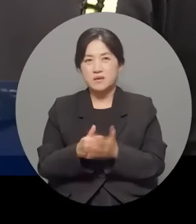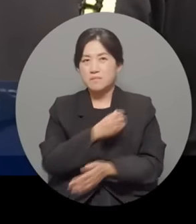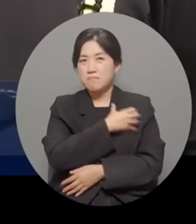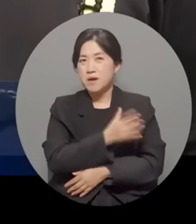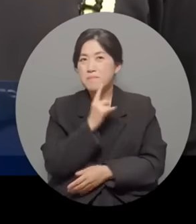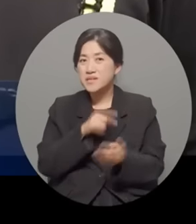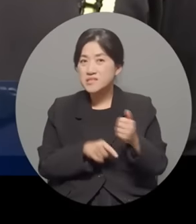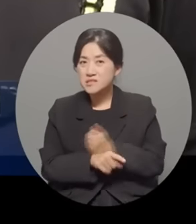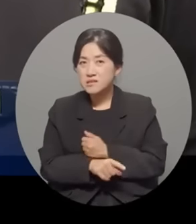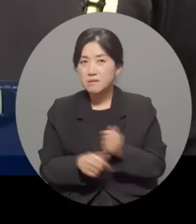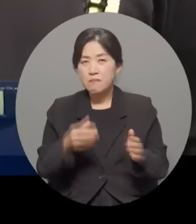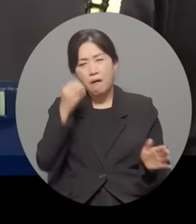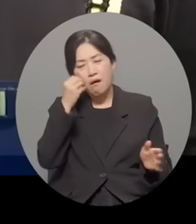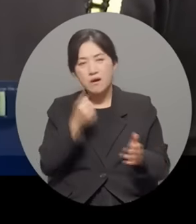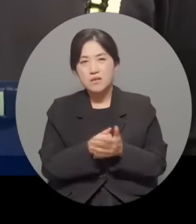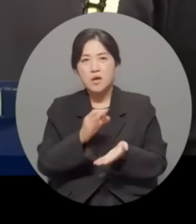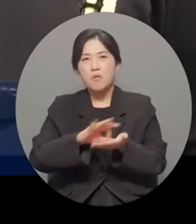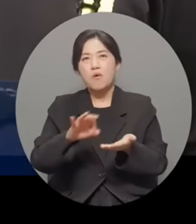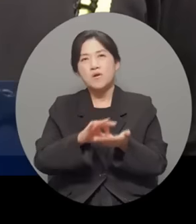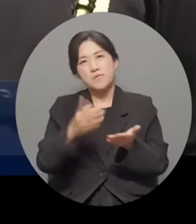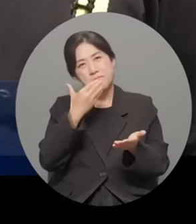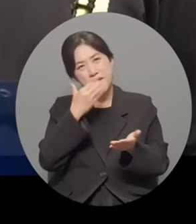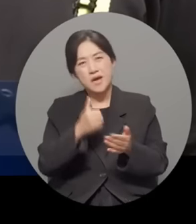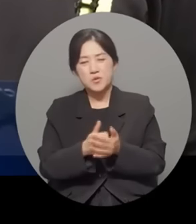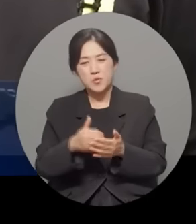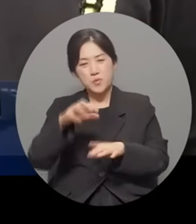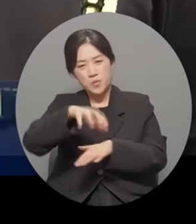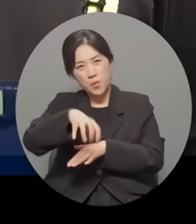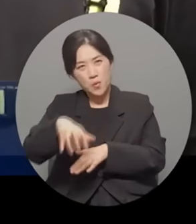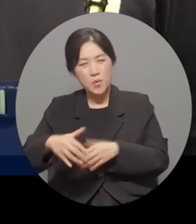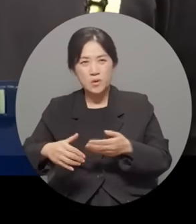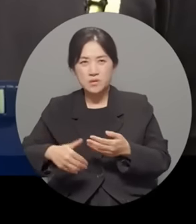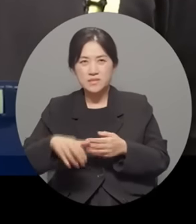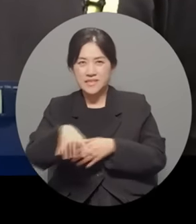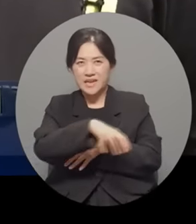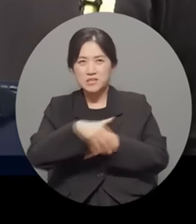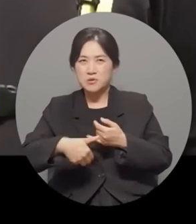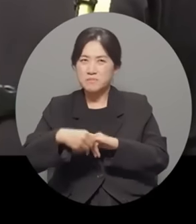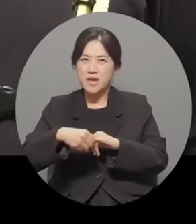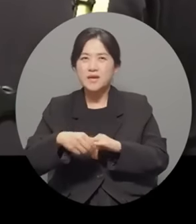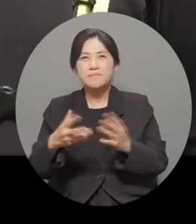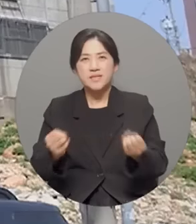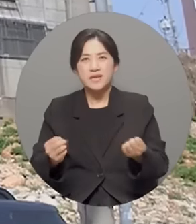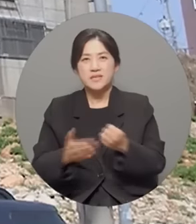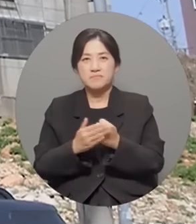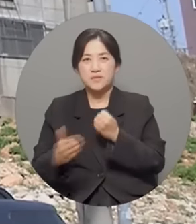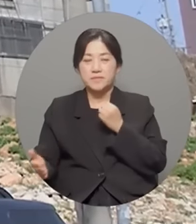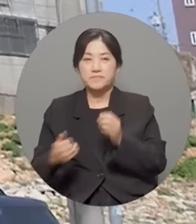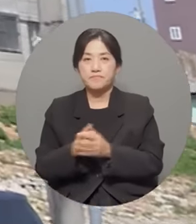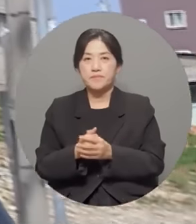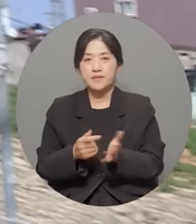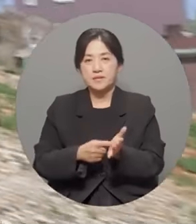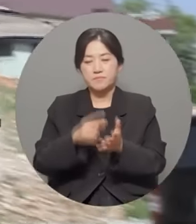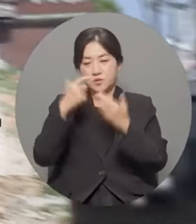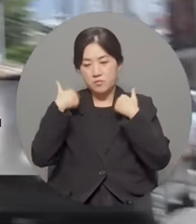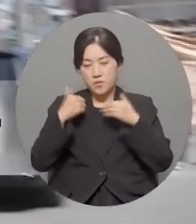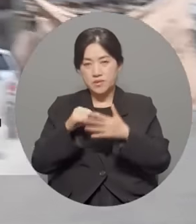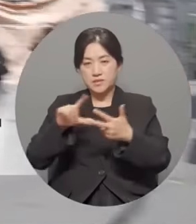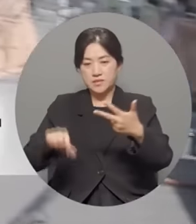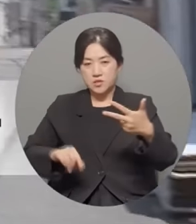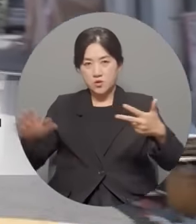것은 그만큼 활용 가능성도 떨어지고 입지 같은 경우가 좀 열악한 경우가 많기 때문에 급한 대로 정부는 오는